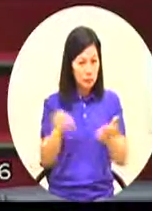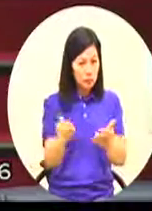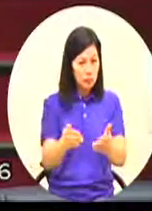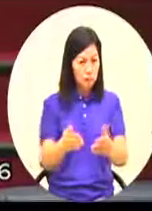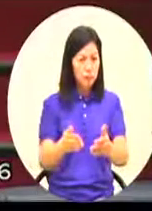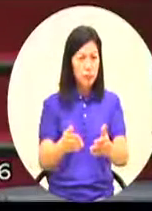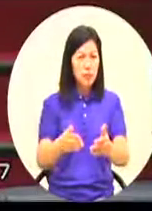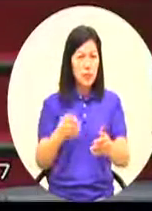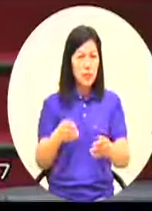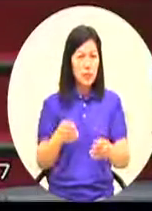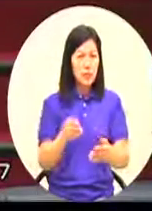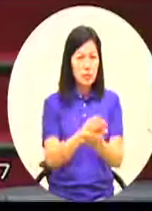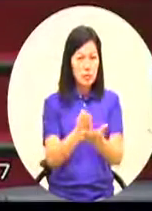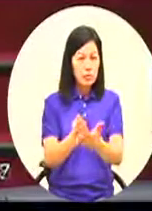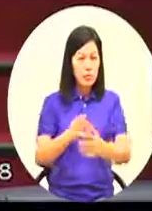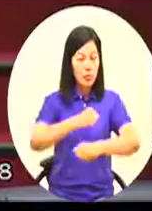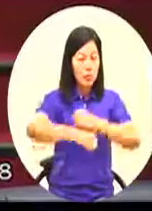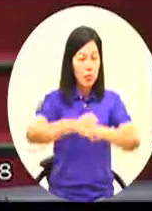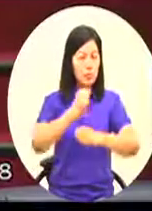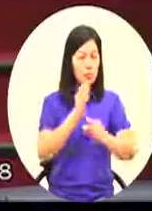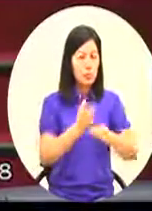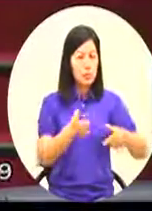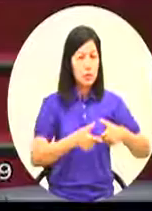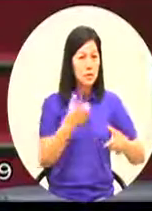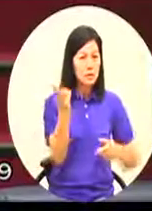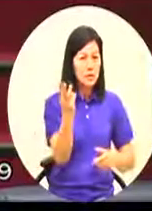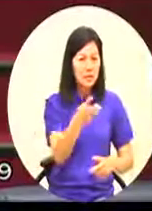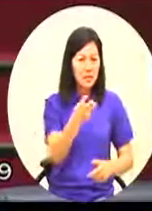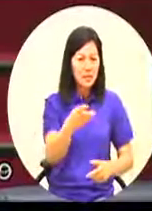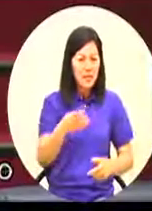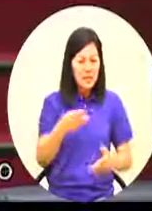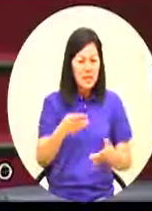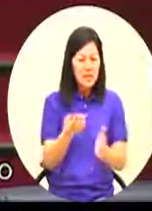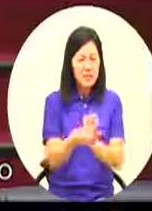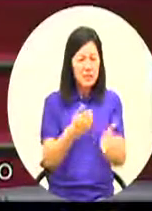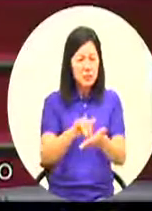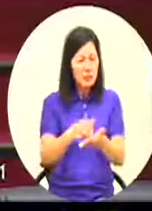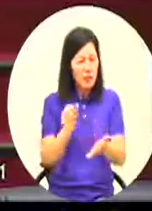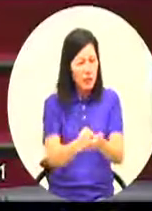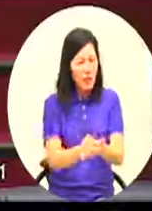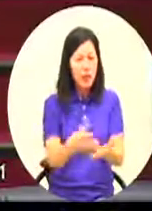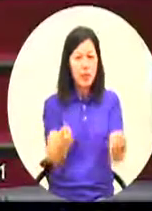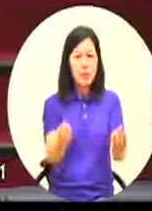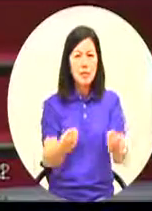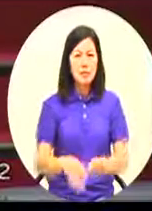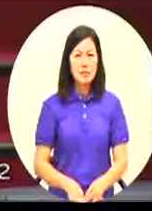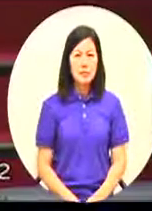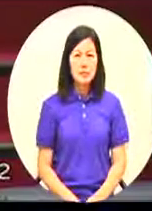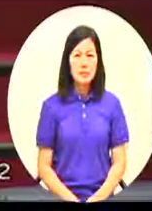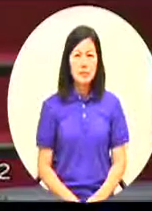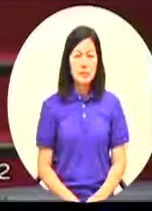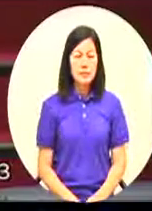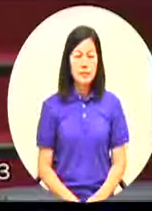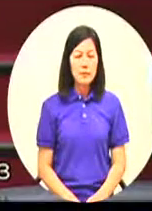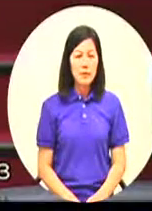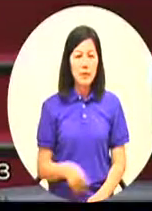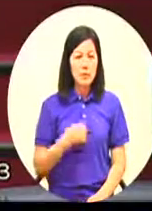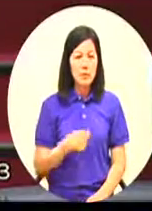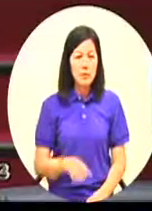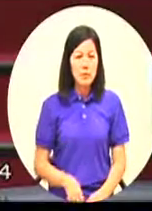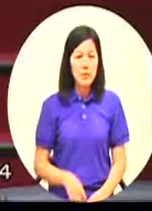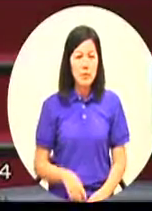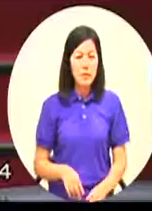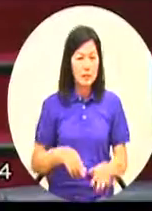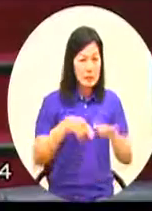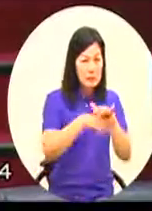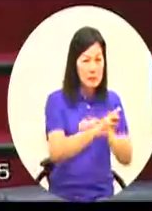要继续执行的3个多功能的活动中心，居然今年没有编。好，我们的避难屋，